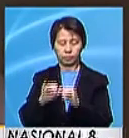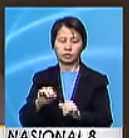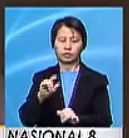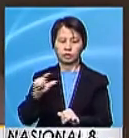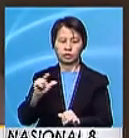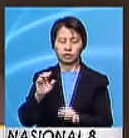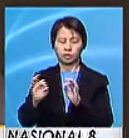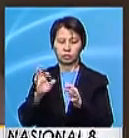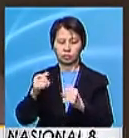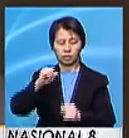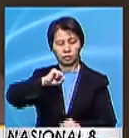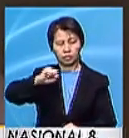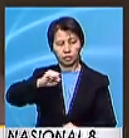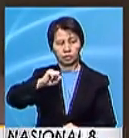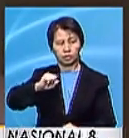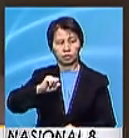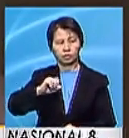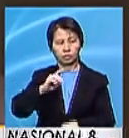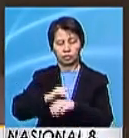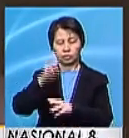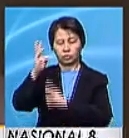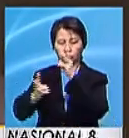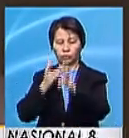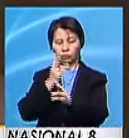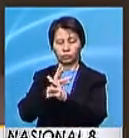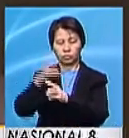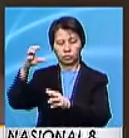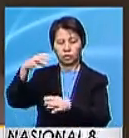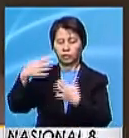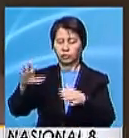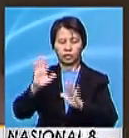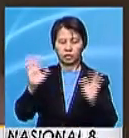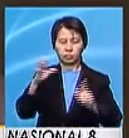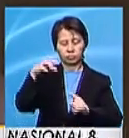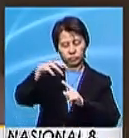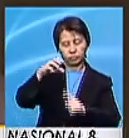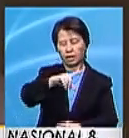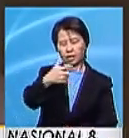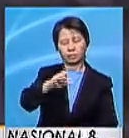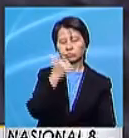nak struggle lah di World Championship, jangan struggle di championship yang lain.